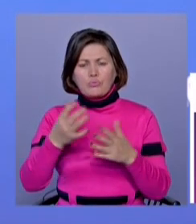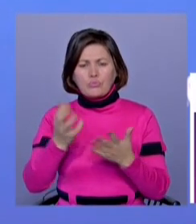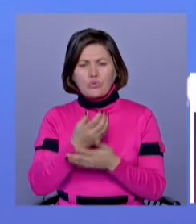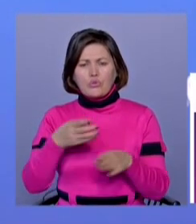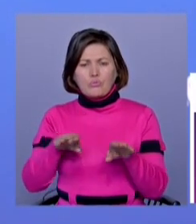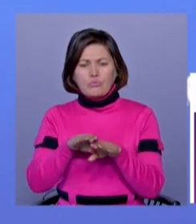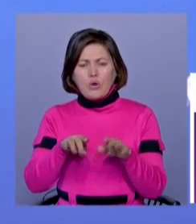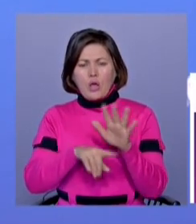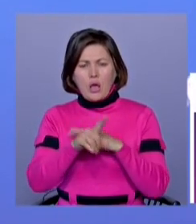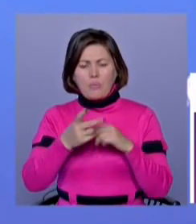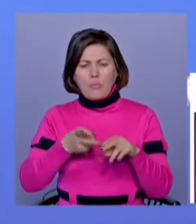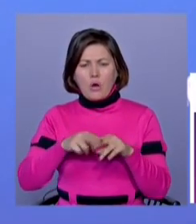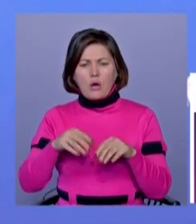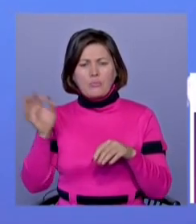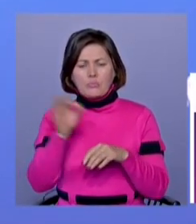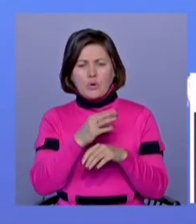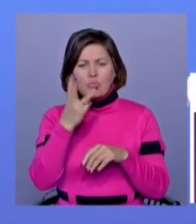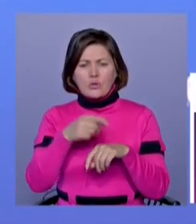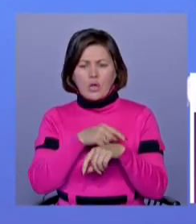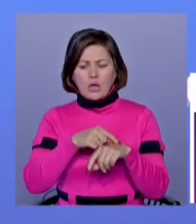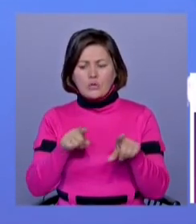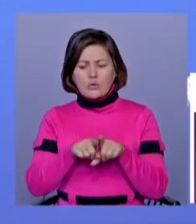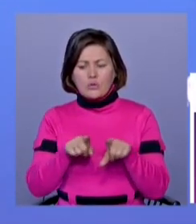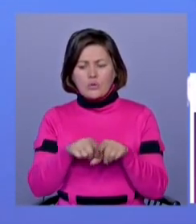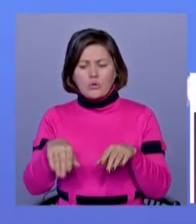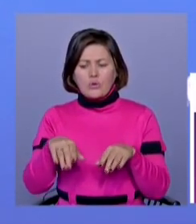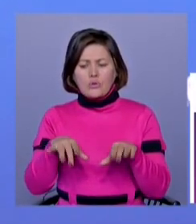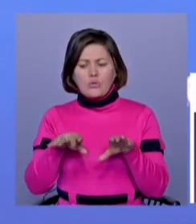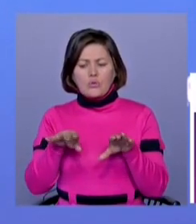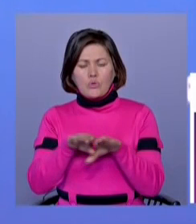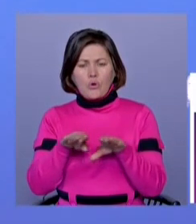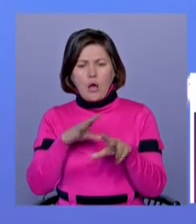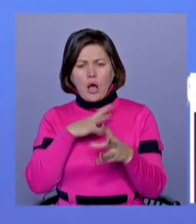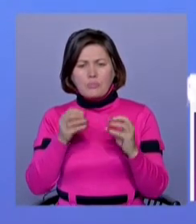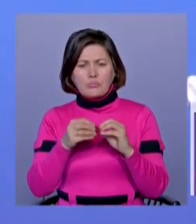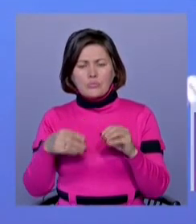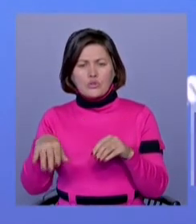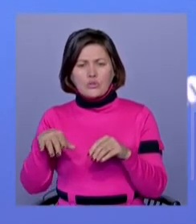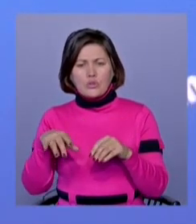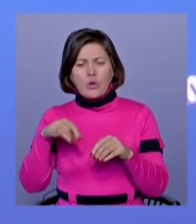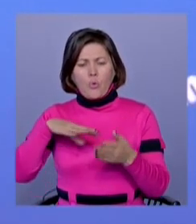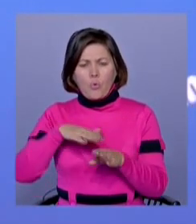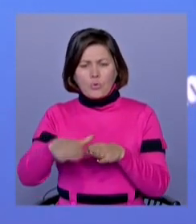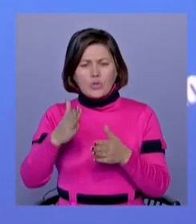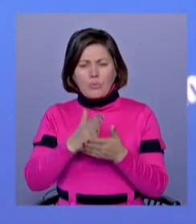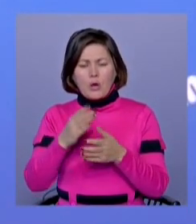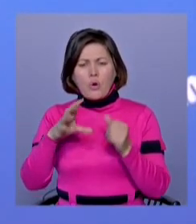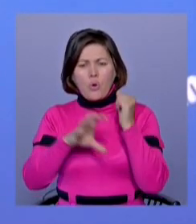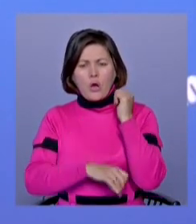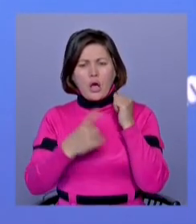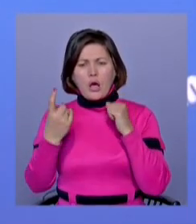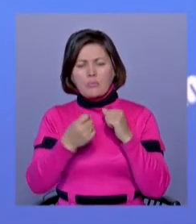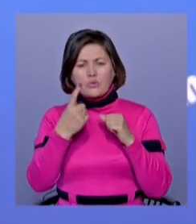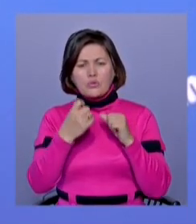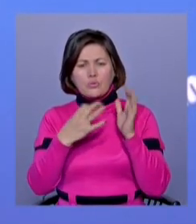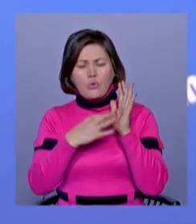Барлық ашық құдықтар жедел жабылып, 3 сағат көлемінде, кемінде 3 сағат көлемінде жабылып, орындалып жатты. Соңғы аптада